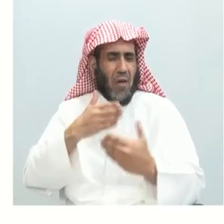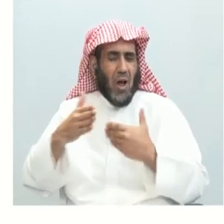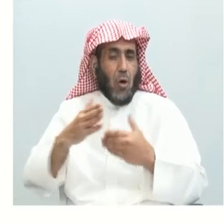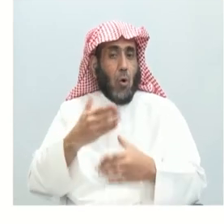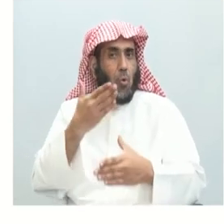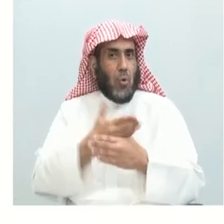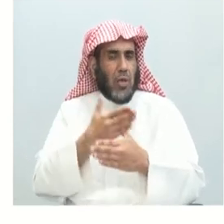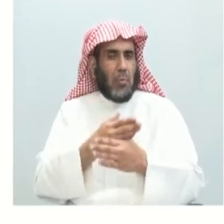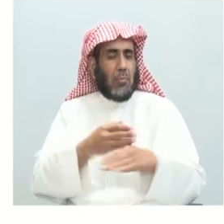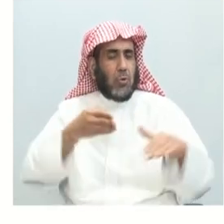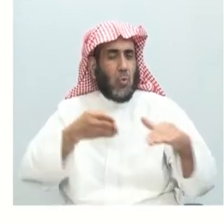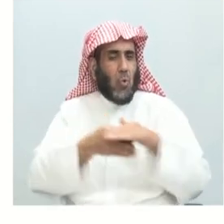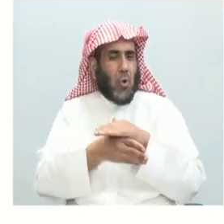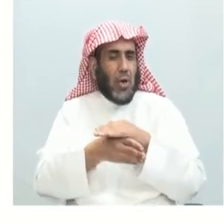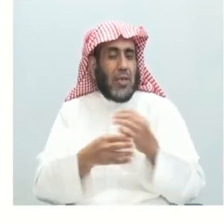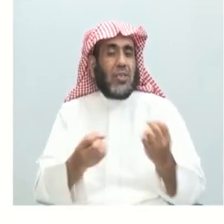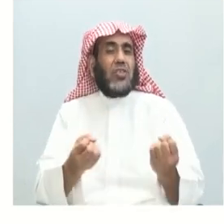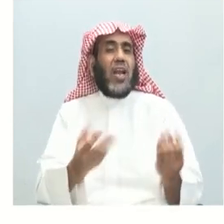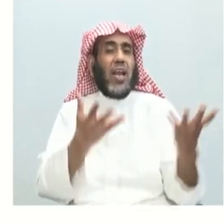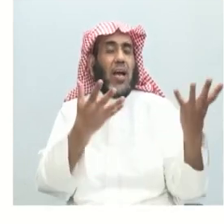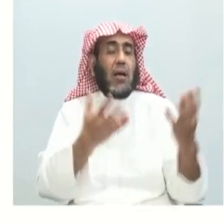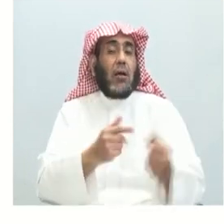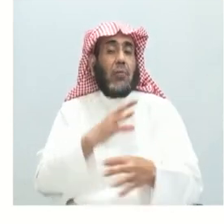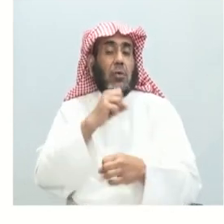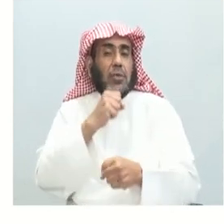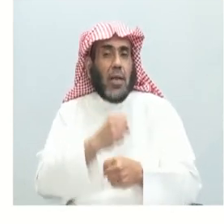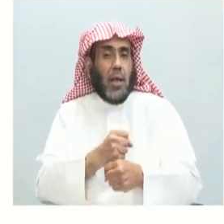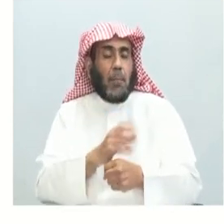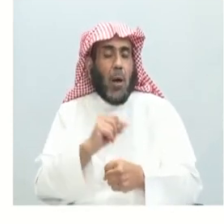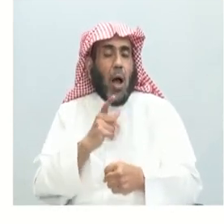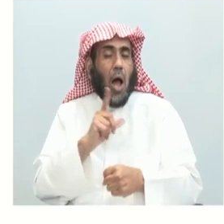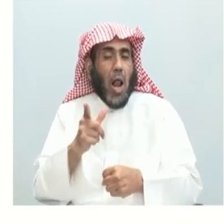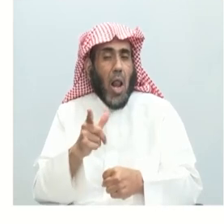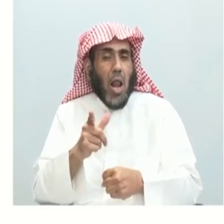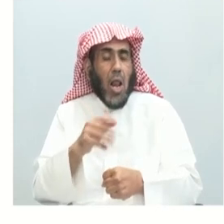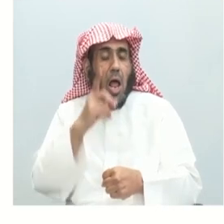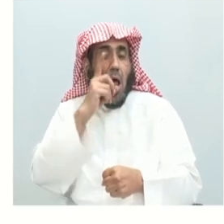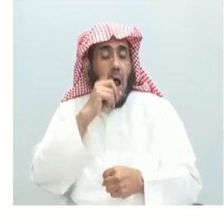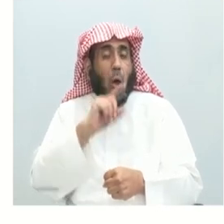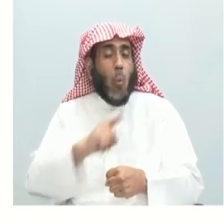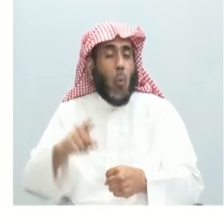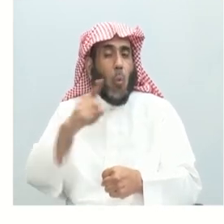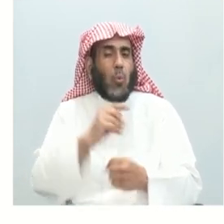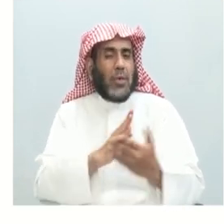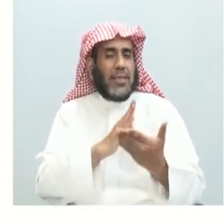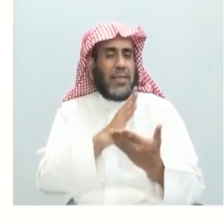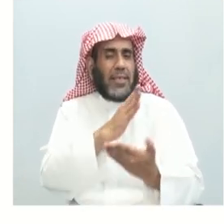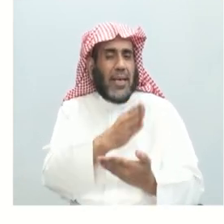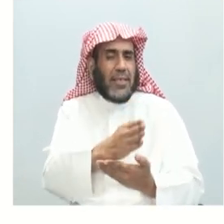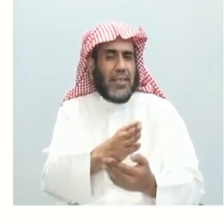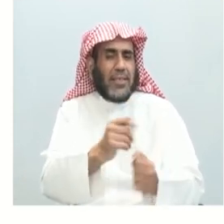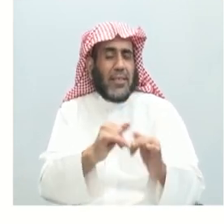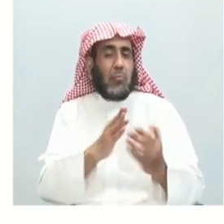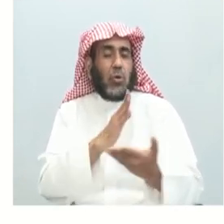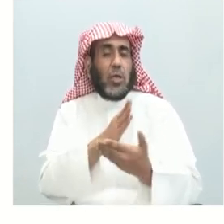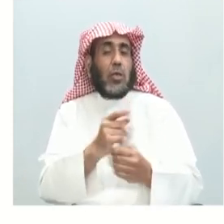لدخول سبب دخول ماذا الجنه فرسول الله صلى الله عليه وسلم قال ماذا انه ماذا يهدي ماذا ويدخل السبب من